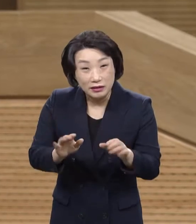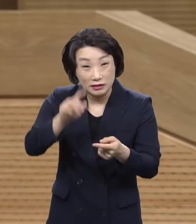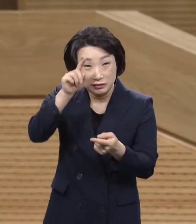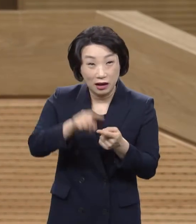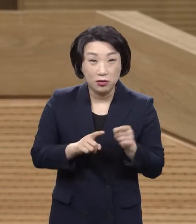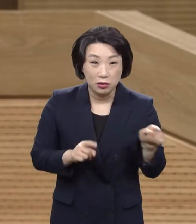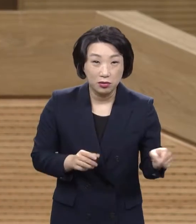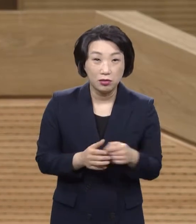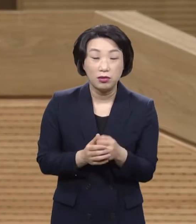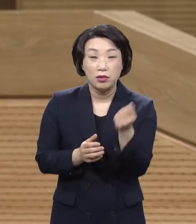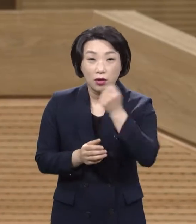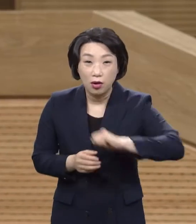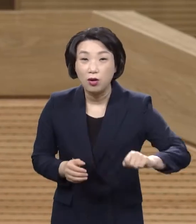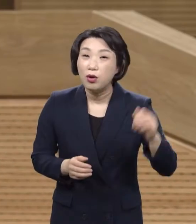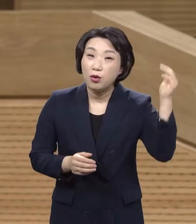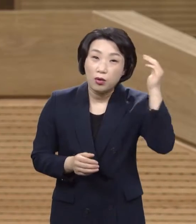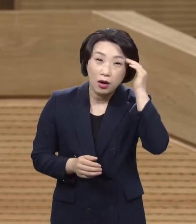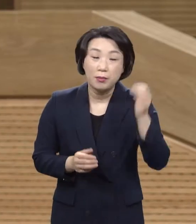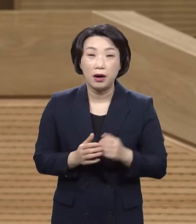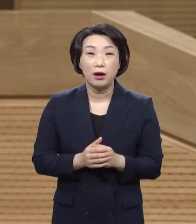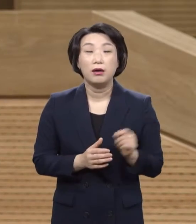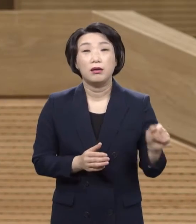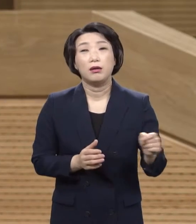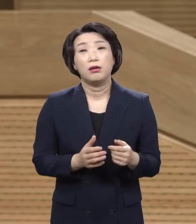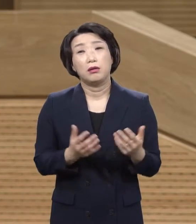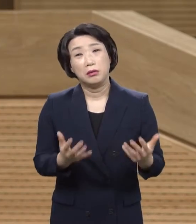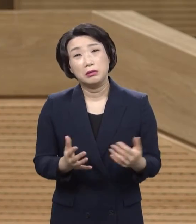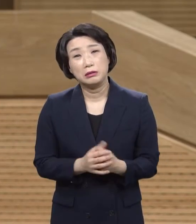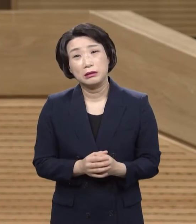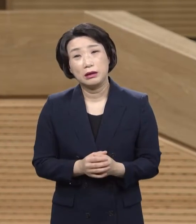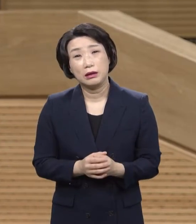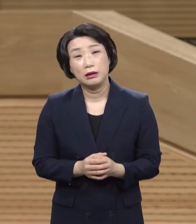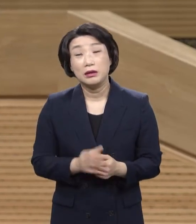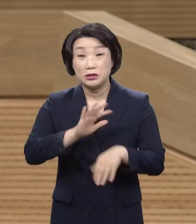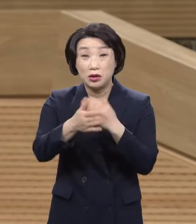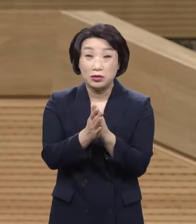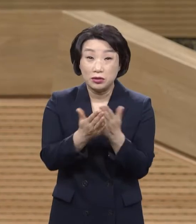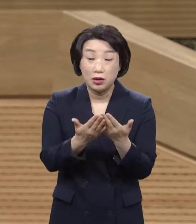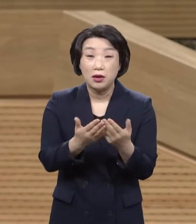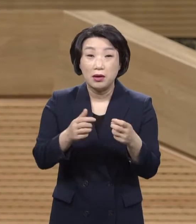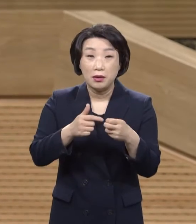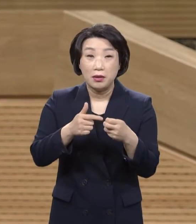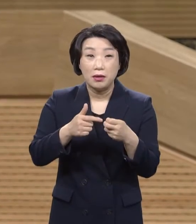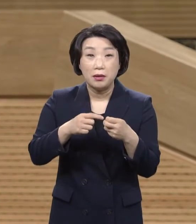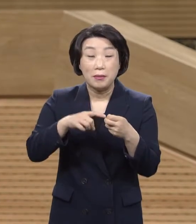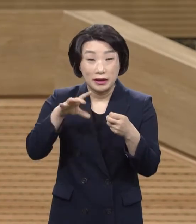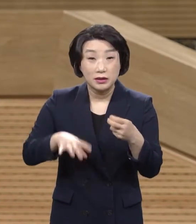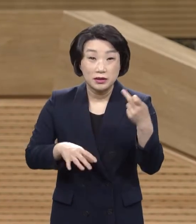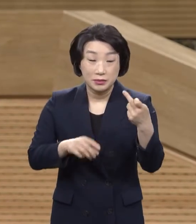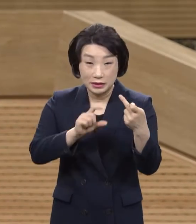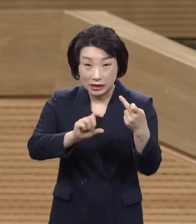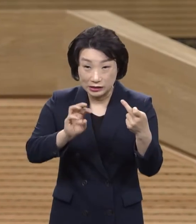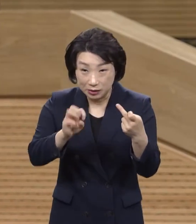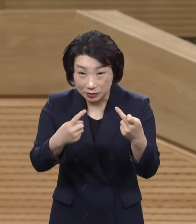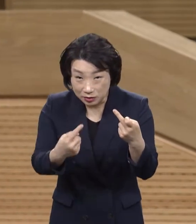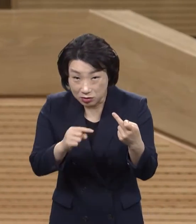그러다가 거역하고 해방할라. 그래서 마태복음 12장